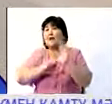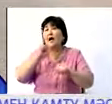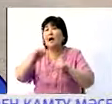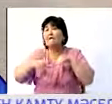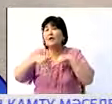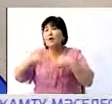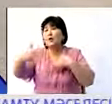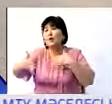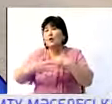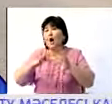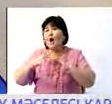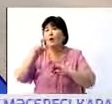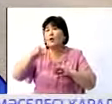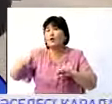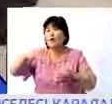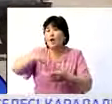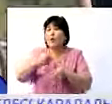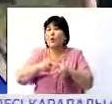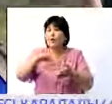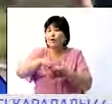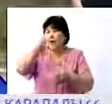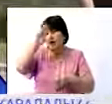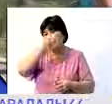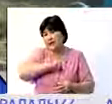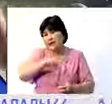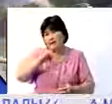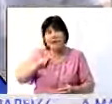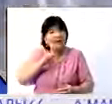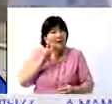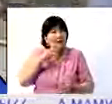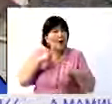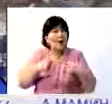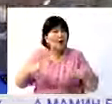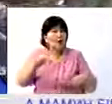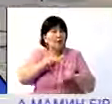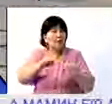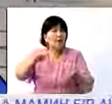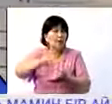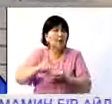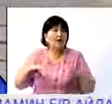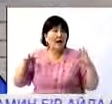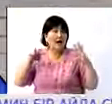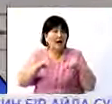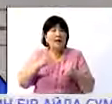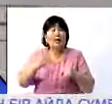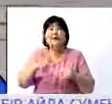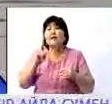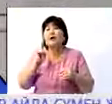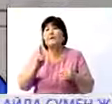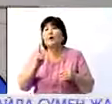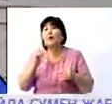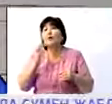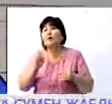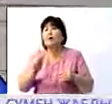велошеруге 50-ге жуық аудан тұрғыны қатысты. Олардың арасында мемлекеттік қызметкерлер, жастар мен түрлі мекеме өкілдері қамтылған. Елеу Көшербаев және Қорқыт